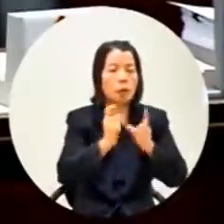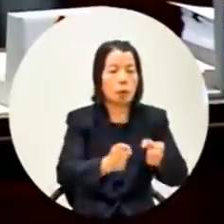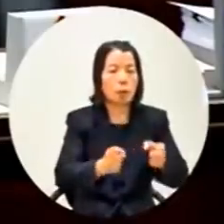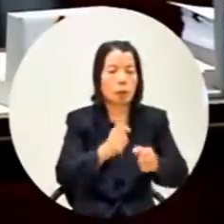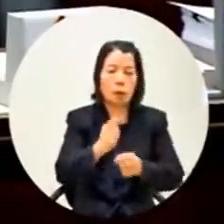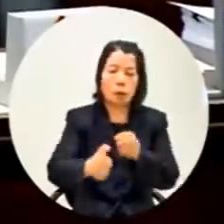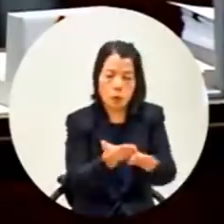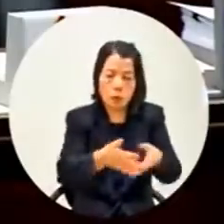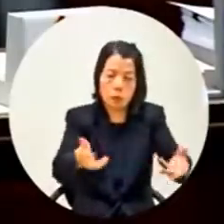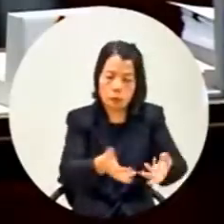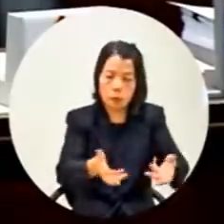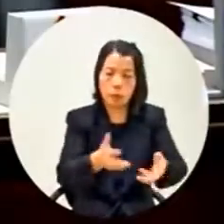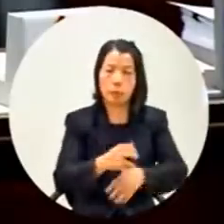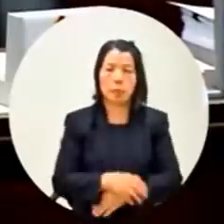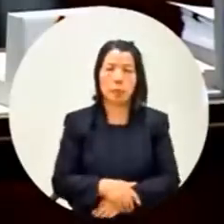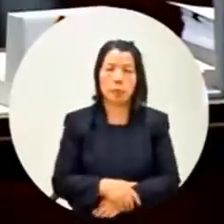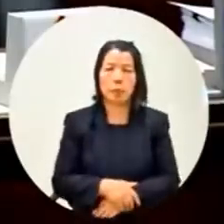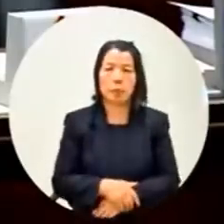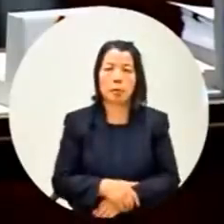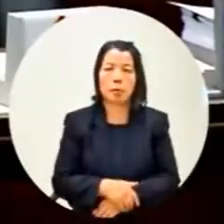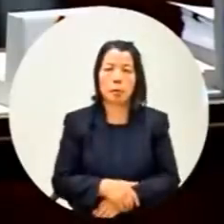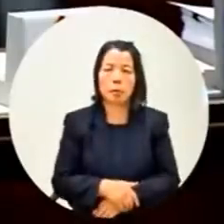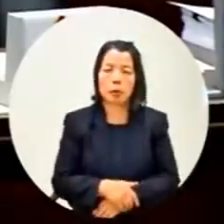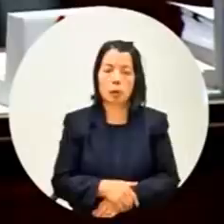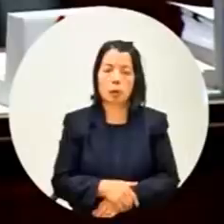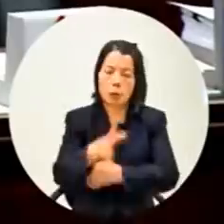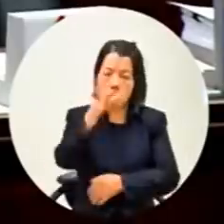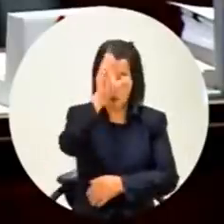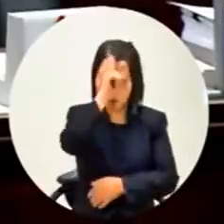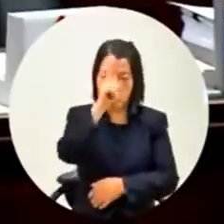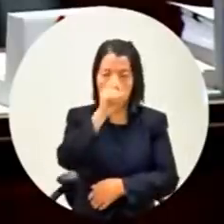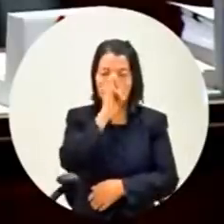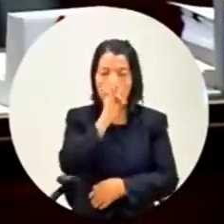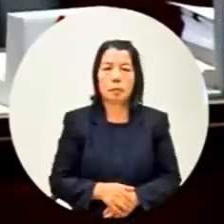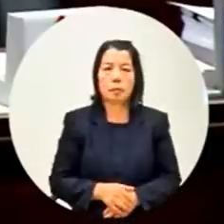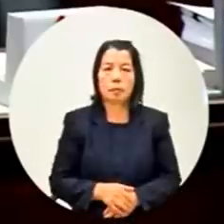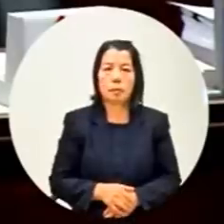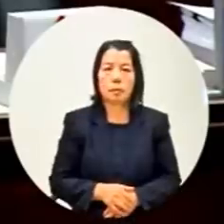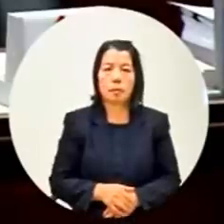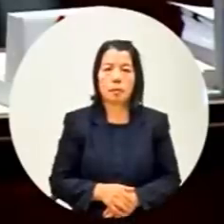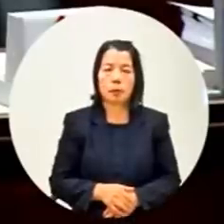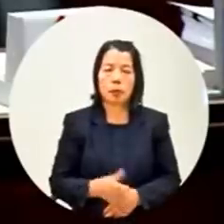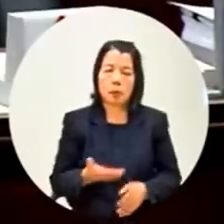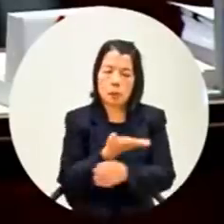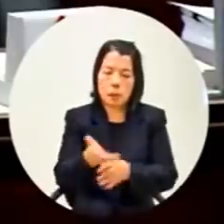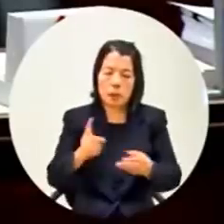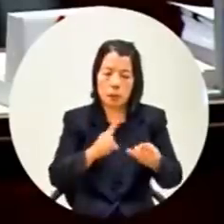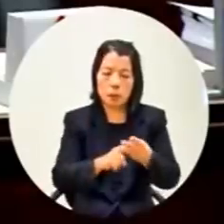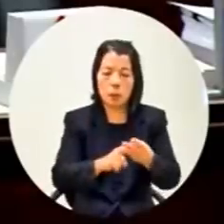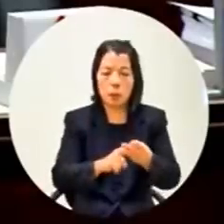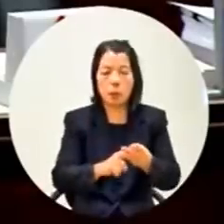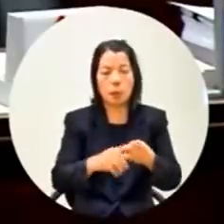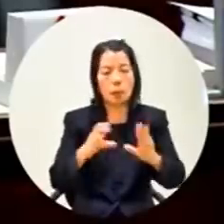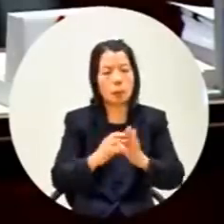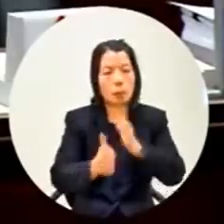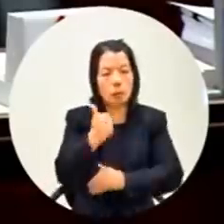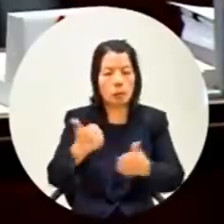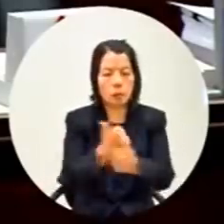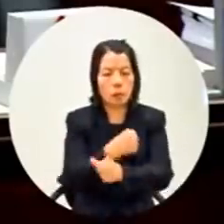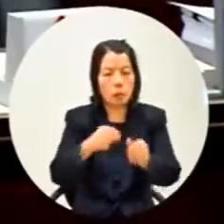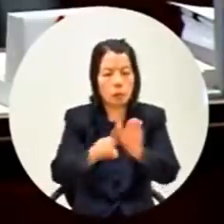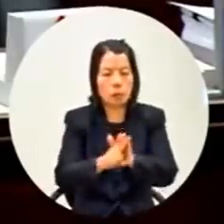游艇码头，结果就这样子莫名其妙，就这样子被王端仁局长的代表之